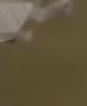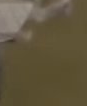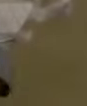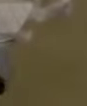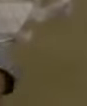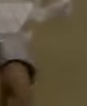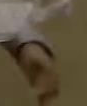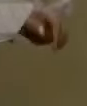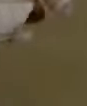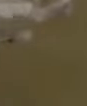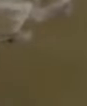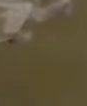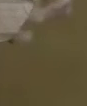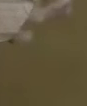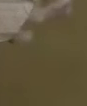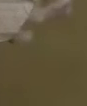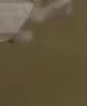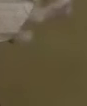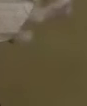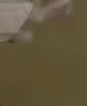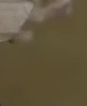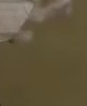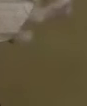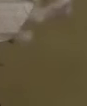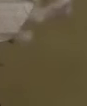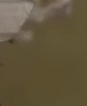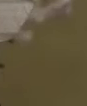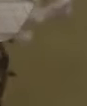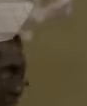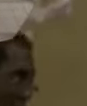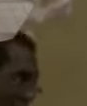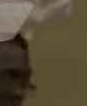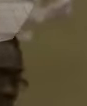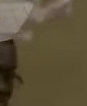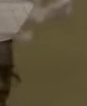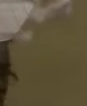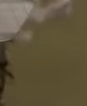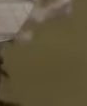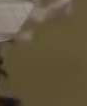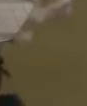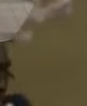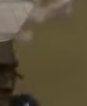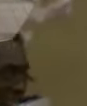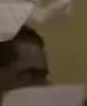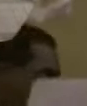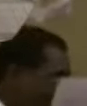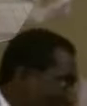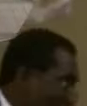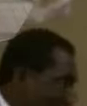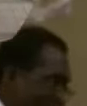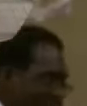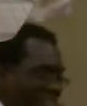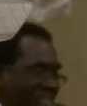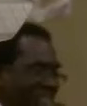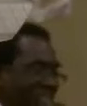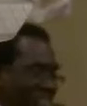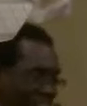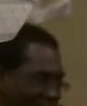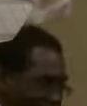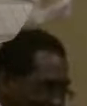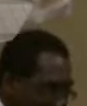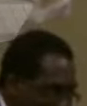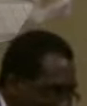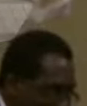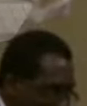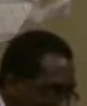quelqu'un a des questions à poser vous pouvez lever la main et venz devant le